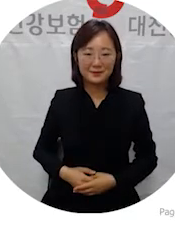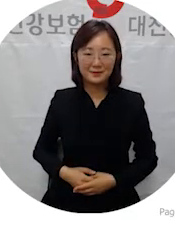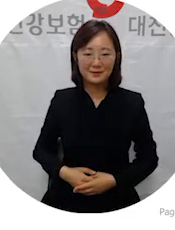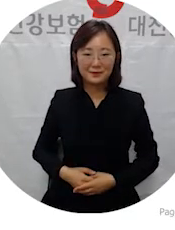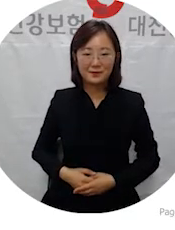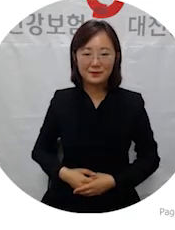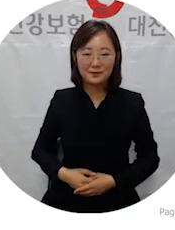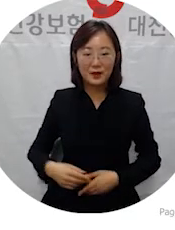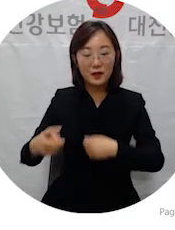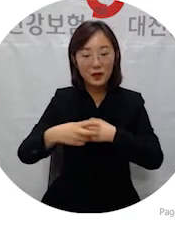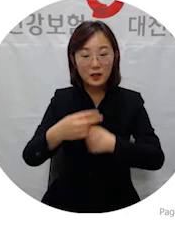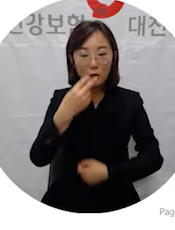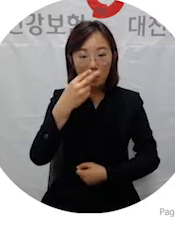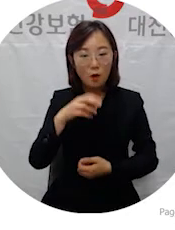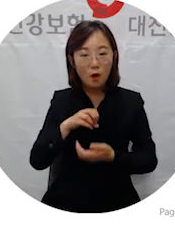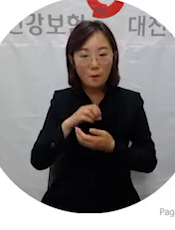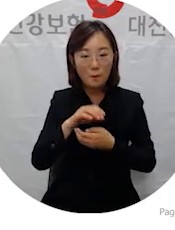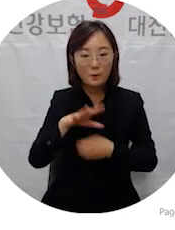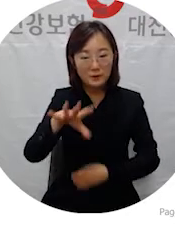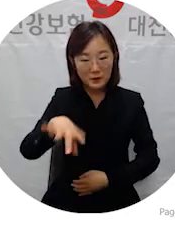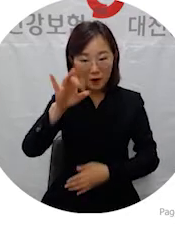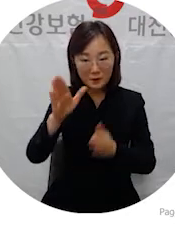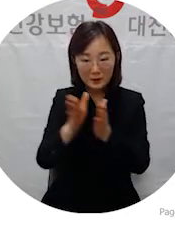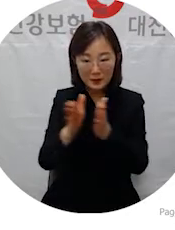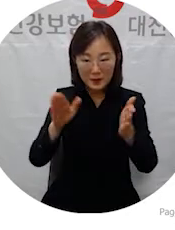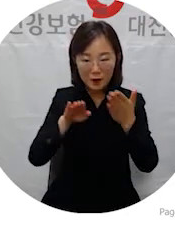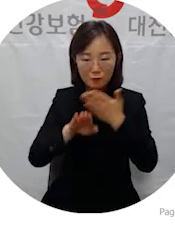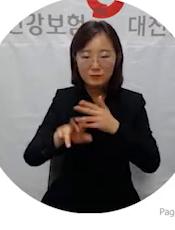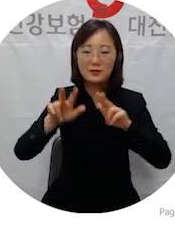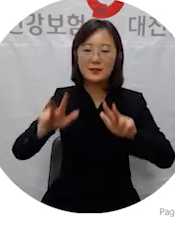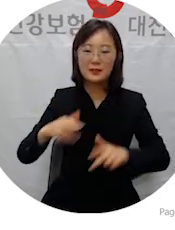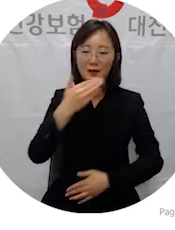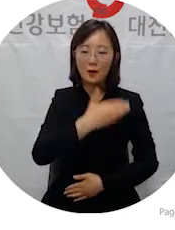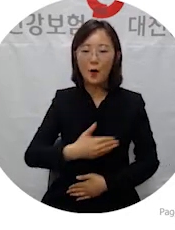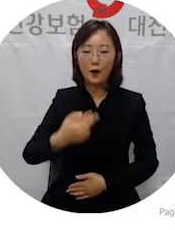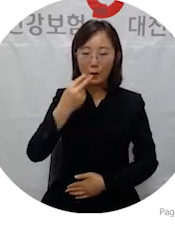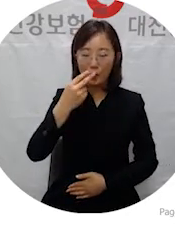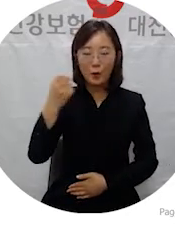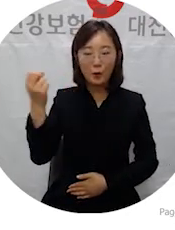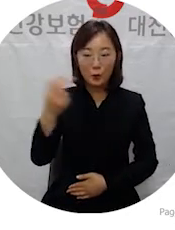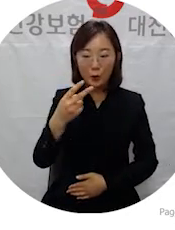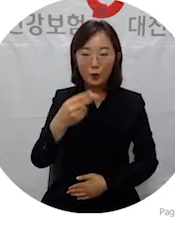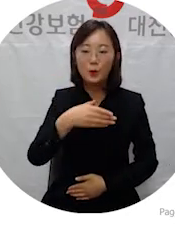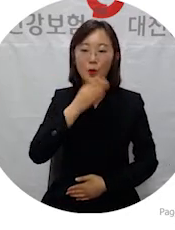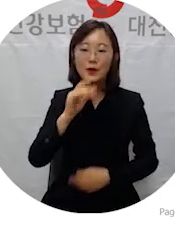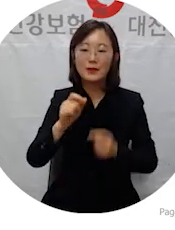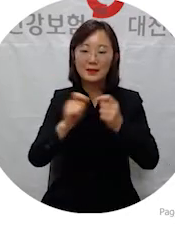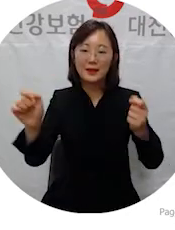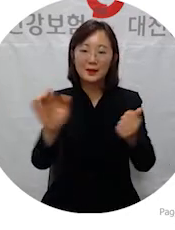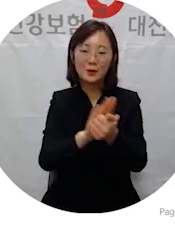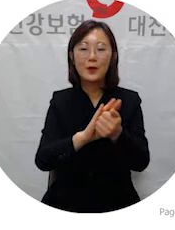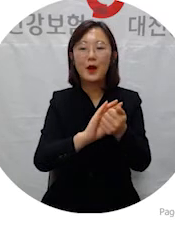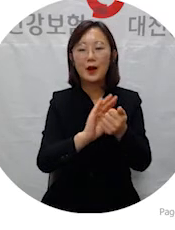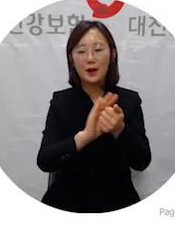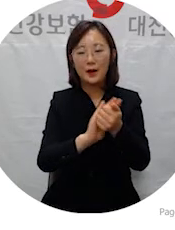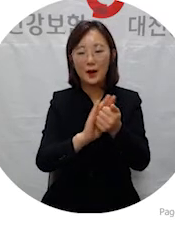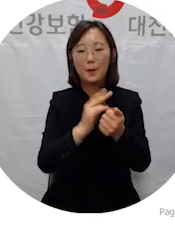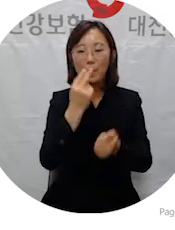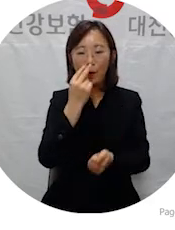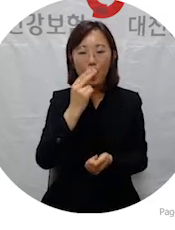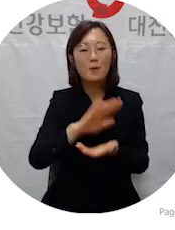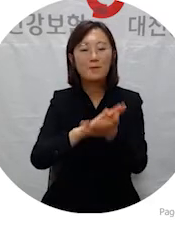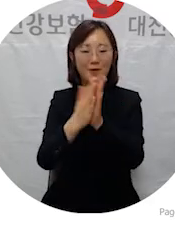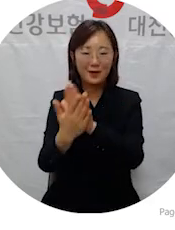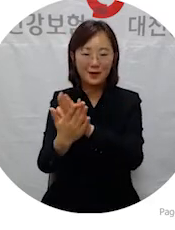국민건강보험은 의료보험으로 시작해서 현재는 건강보험과 노인 장기요양보험으로 변화하였습니다.